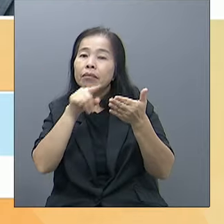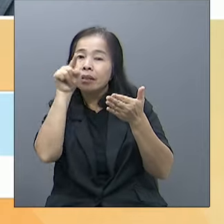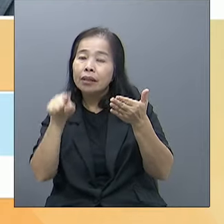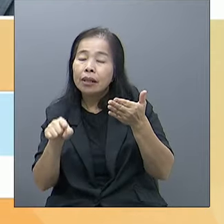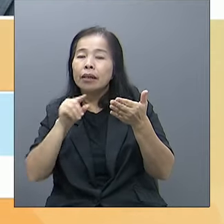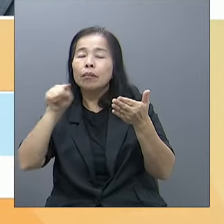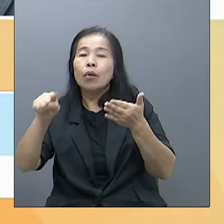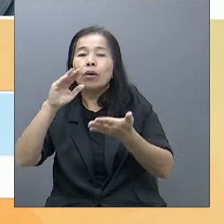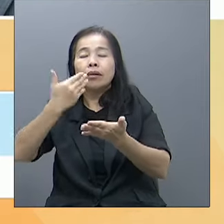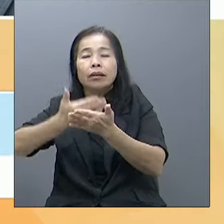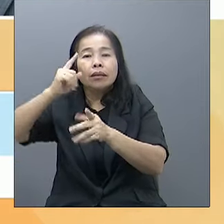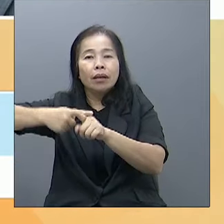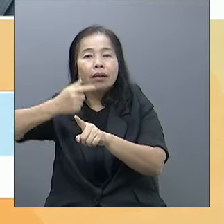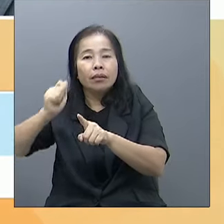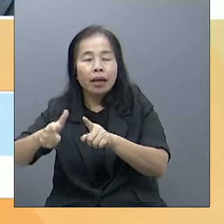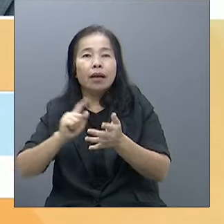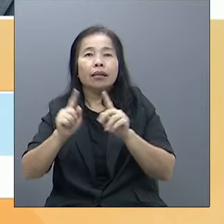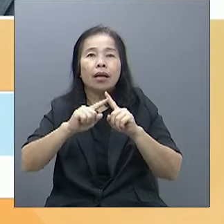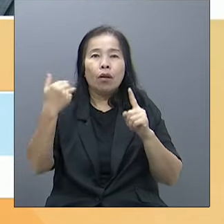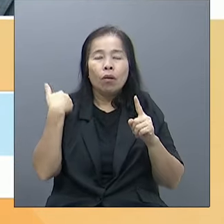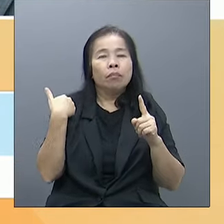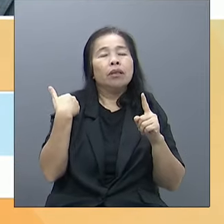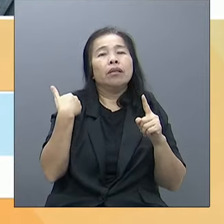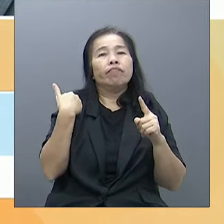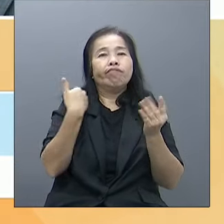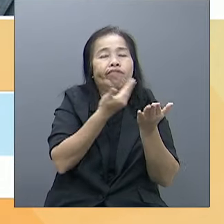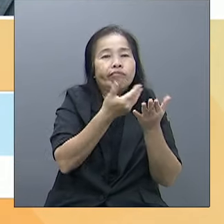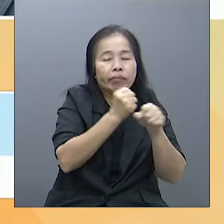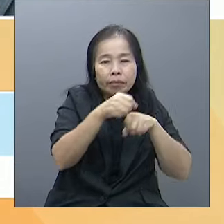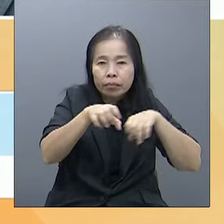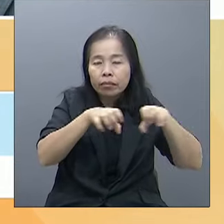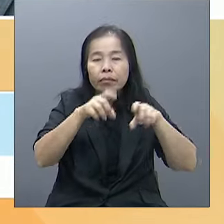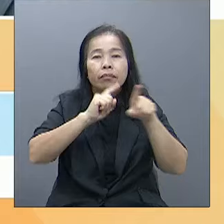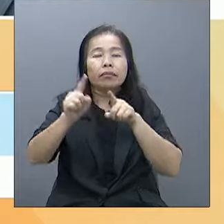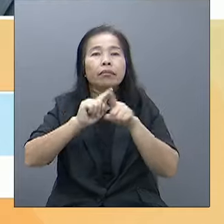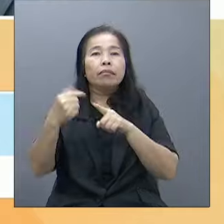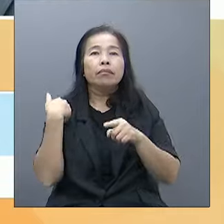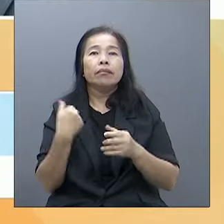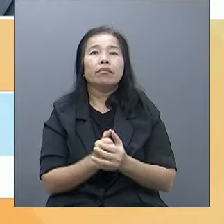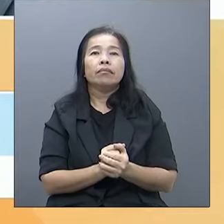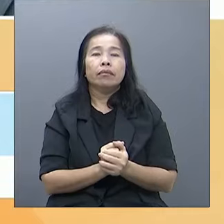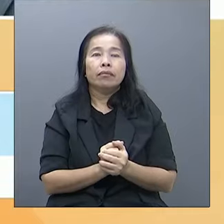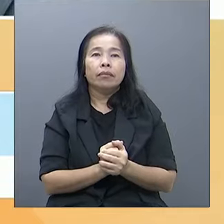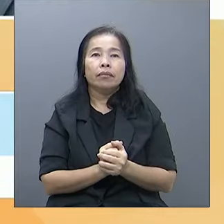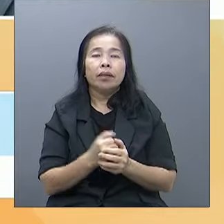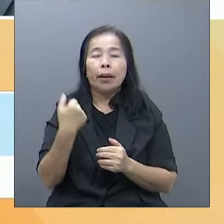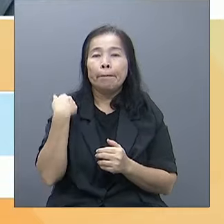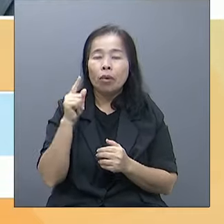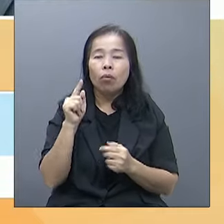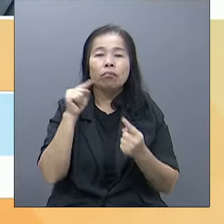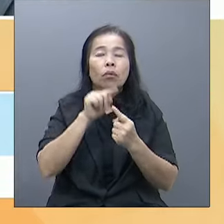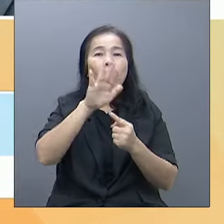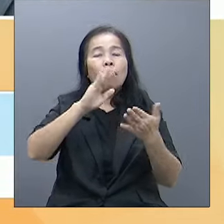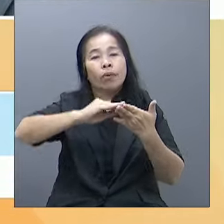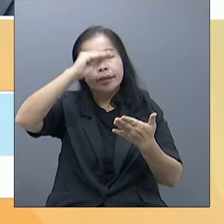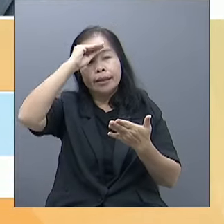ครับเรามีความลำบากมากในการบริหารจัดการที่ไปลงกับตัวผู้เรียนน